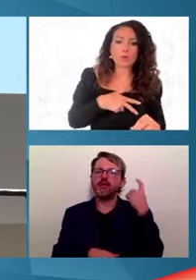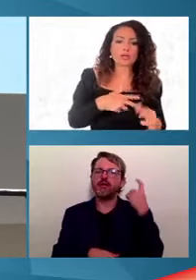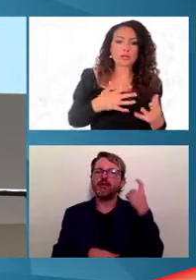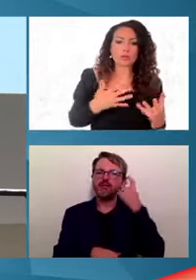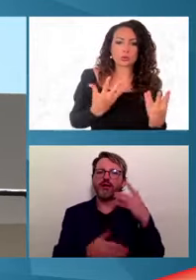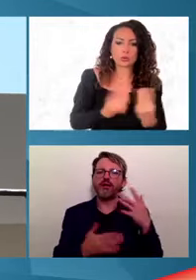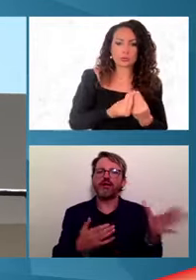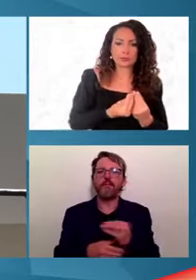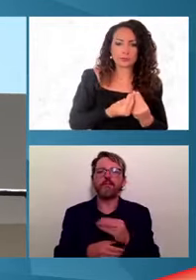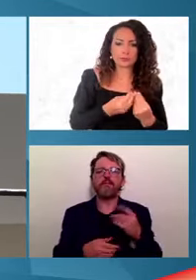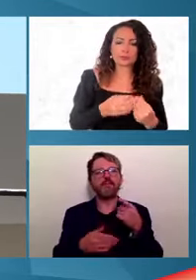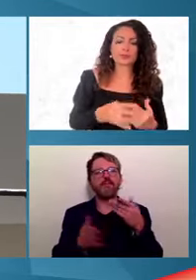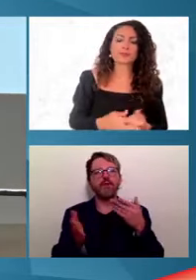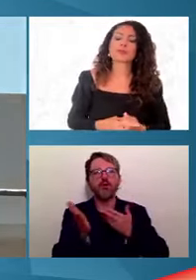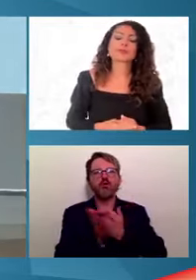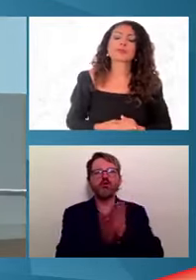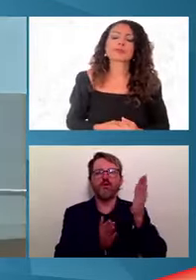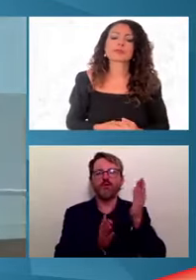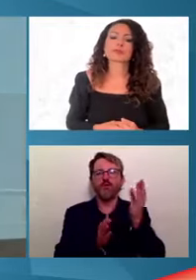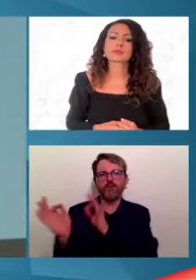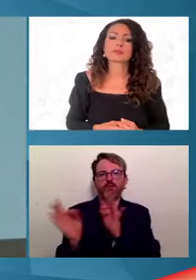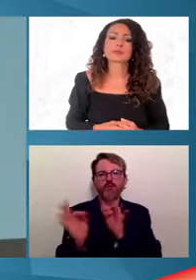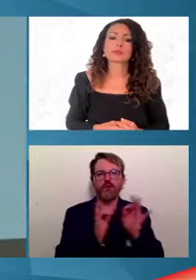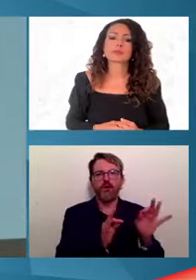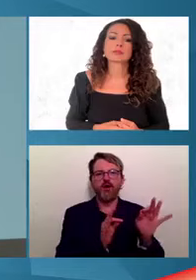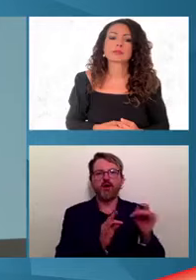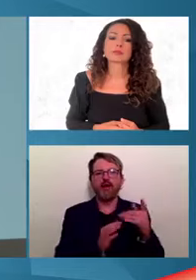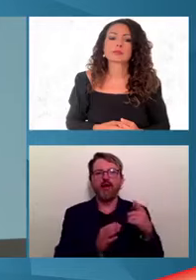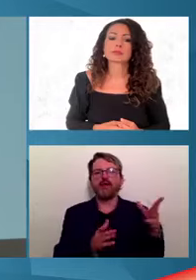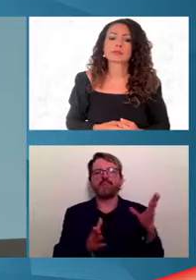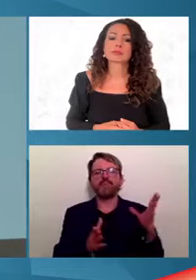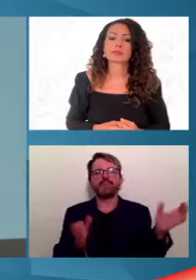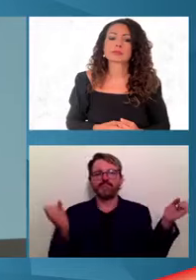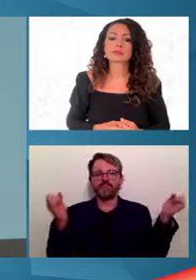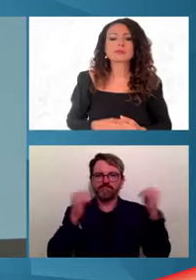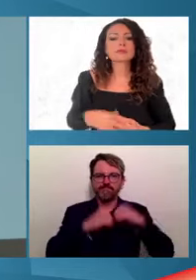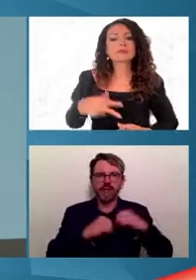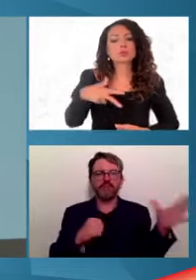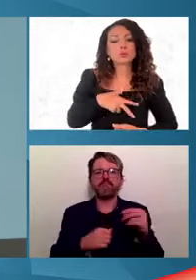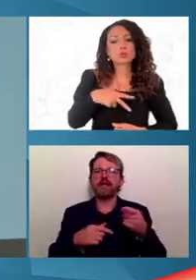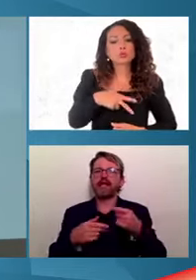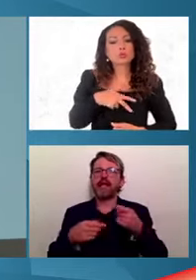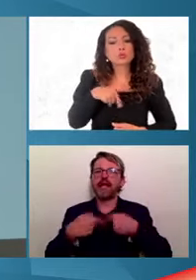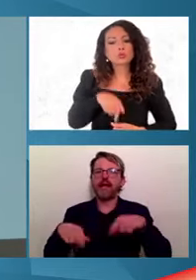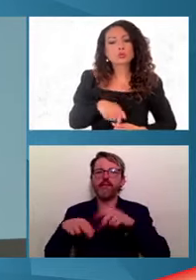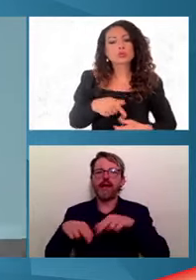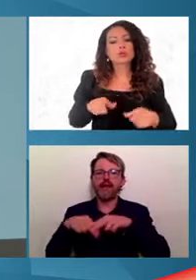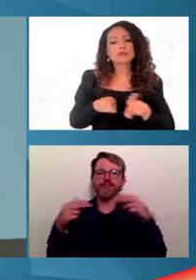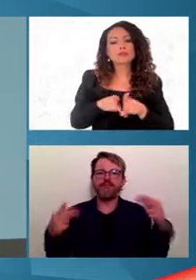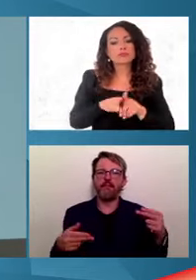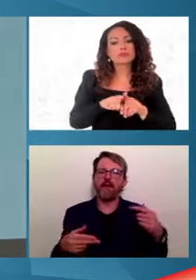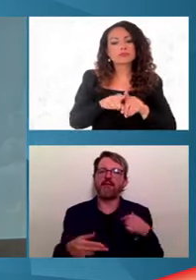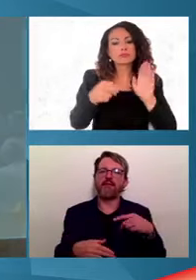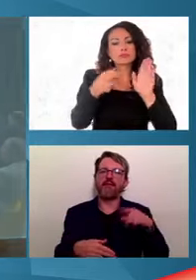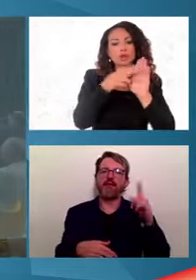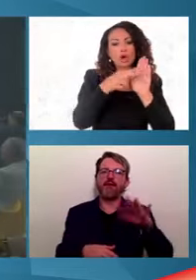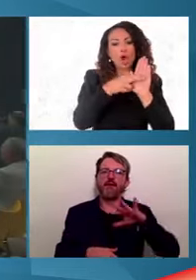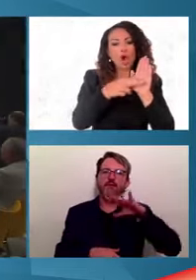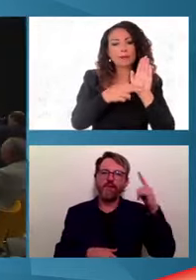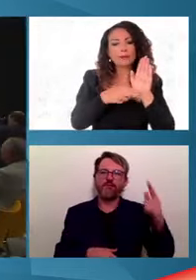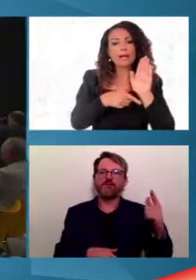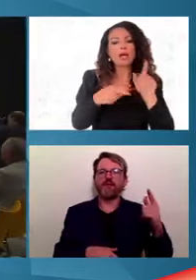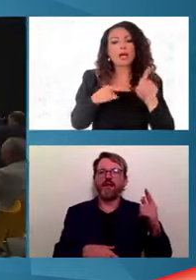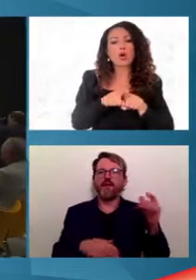die Durchführungsverordnungen im Einvernehmen mit dem Gemeindeverband gemacht werden. Das heißt, es wurden 25